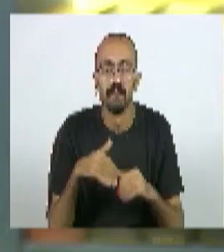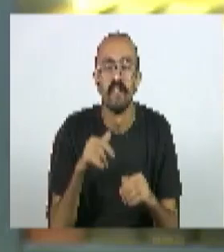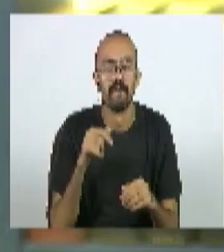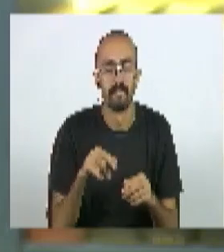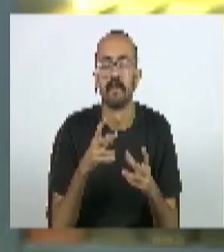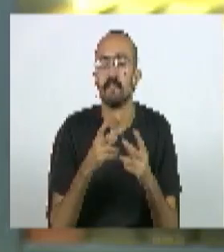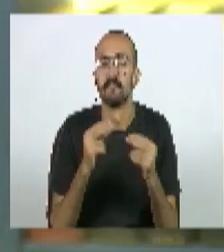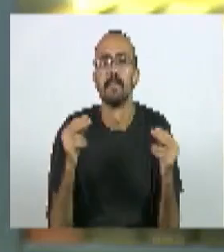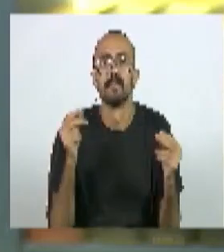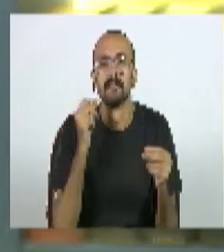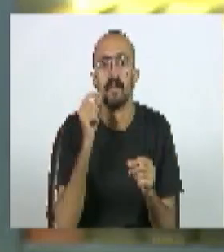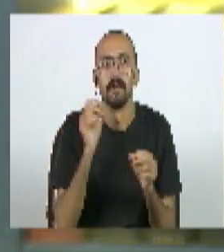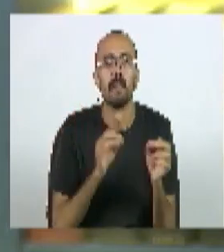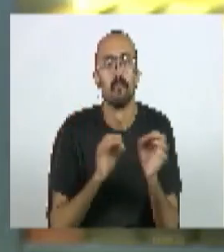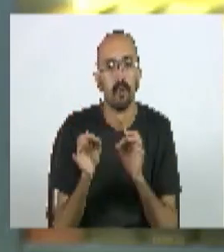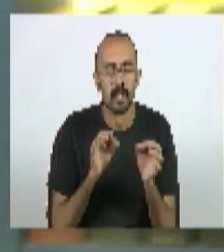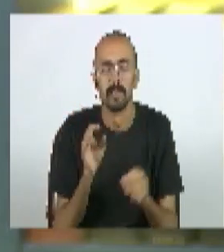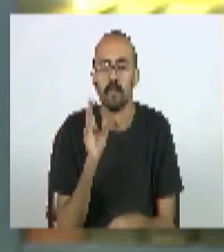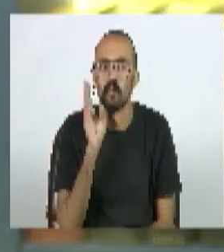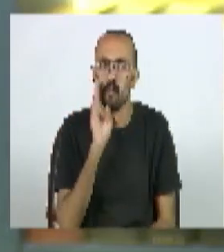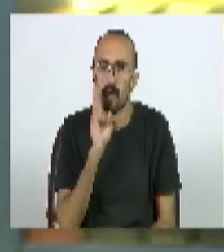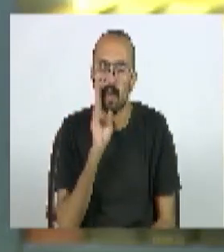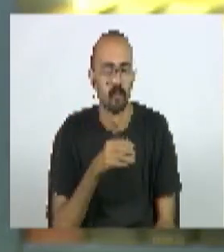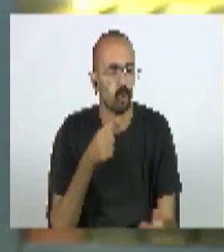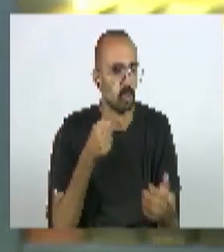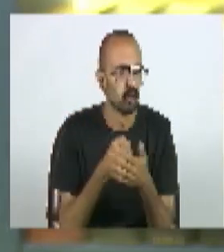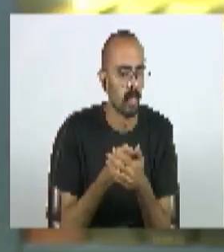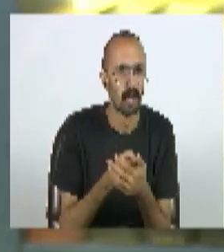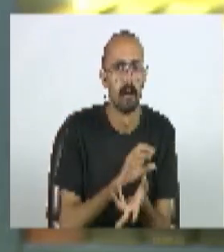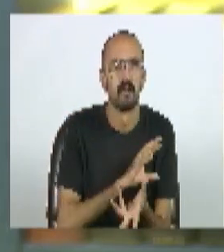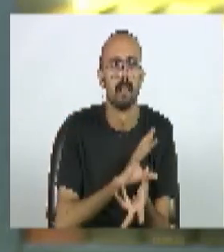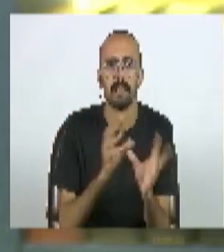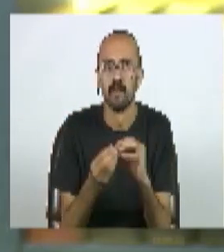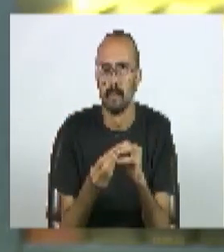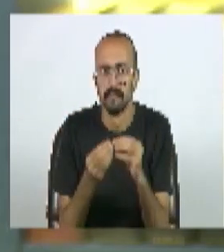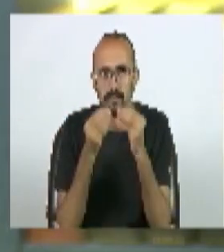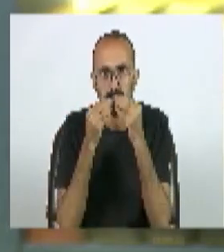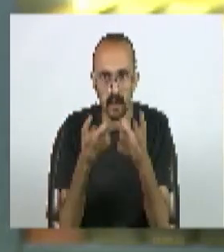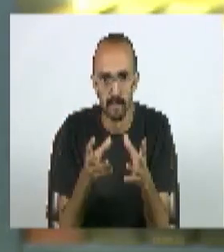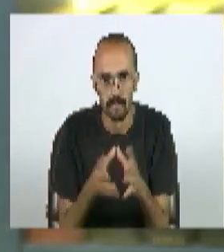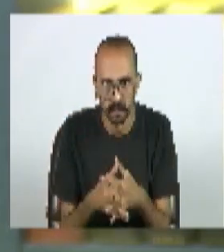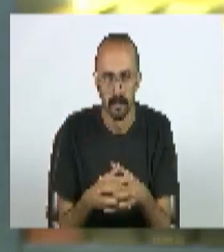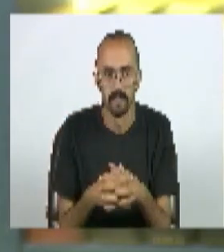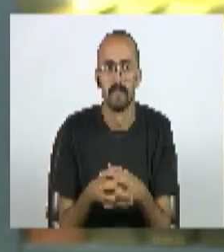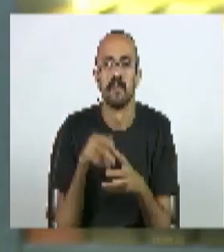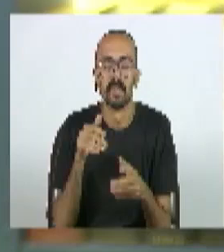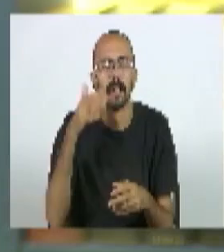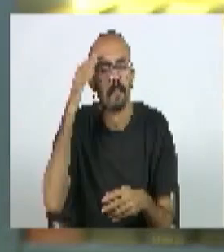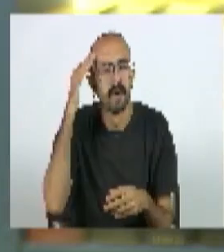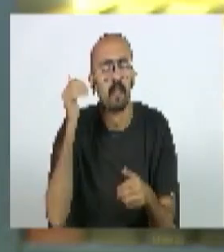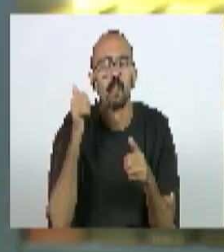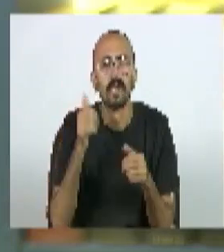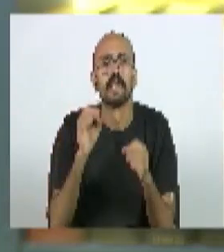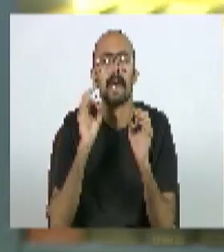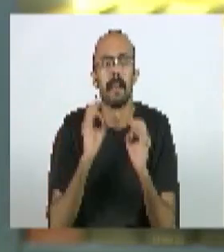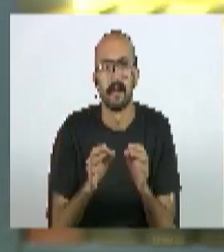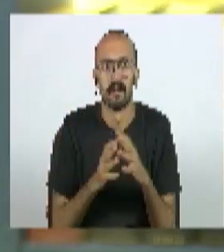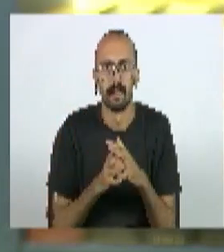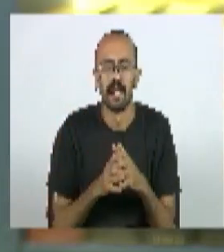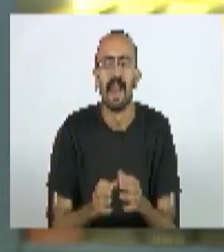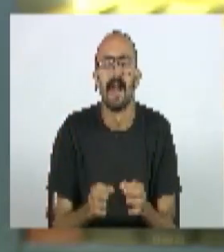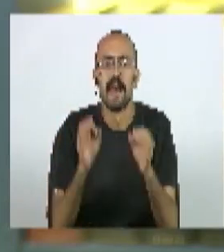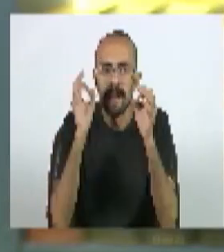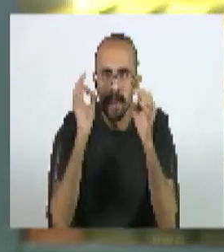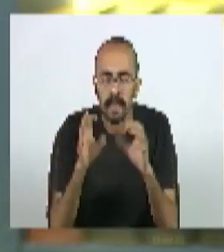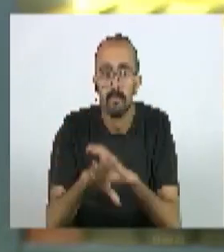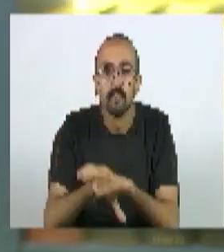أطباء وفيها مهندسين وفيها متعلمين وفيها ناس عندهم خبرات جيدة جدا. لابد أن